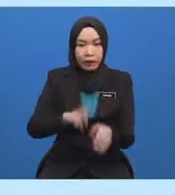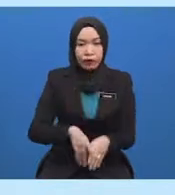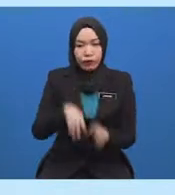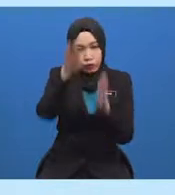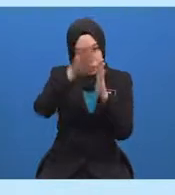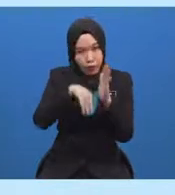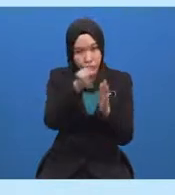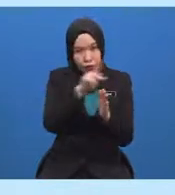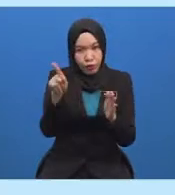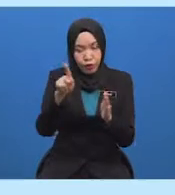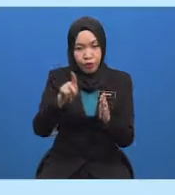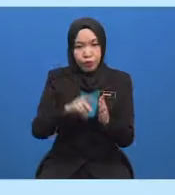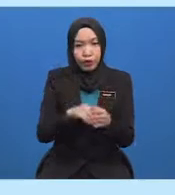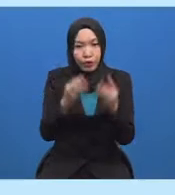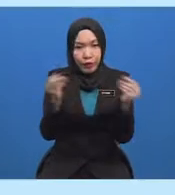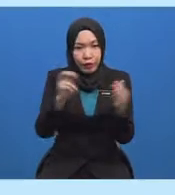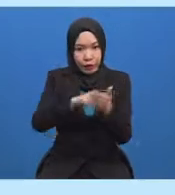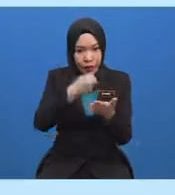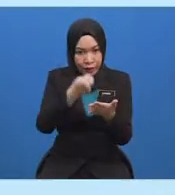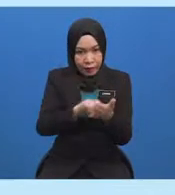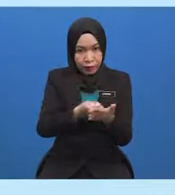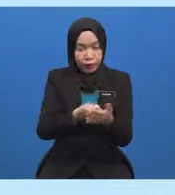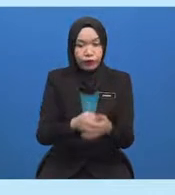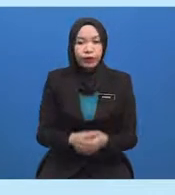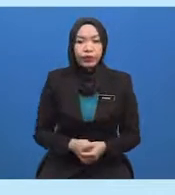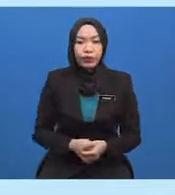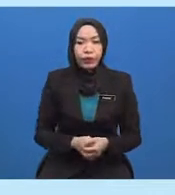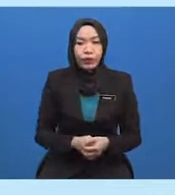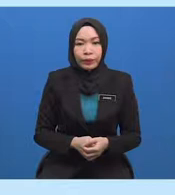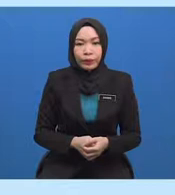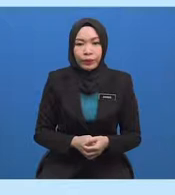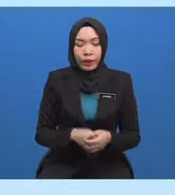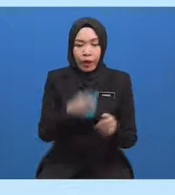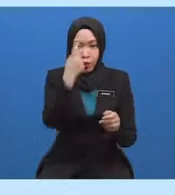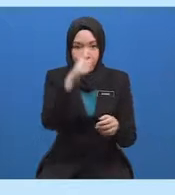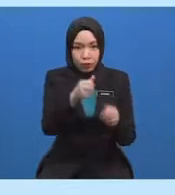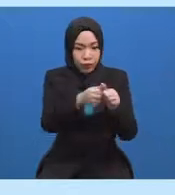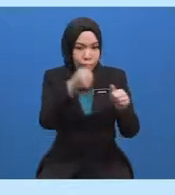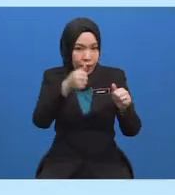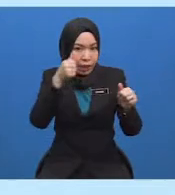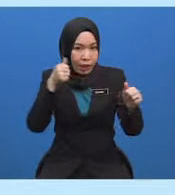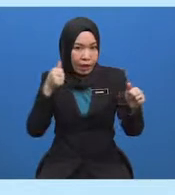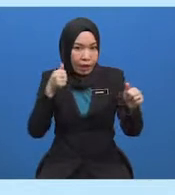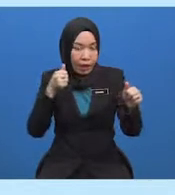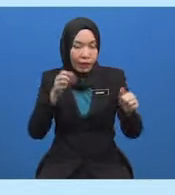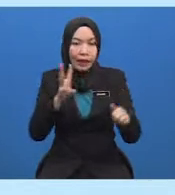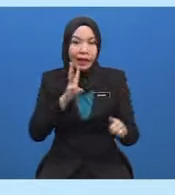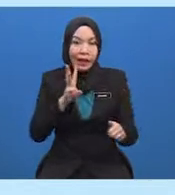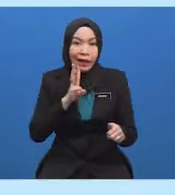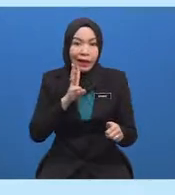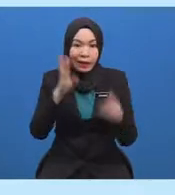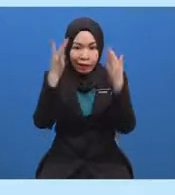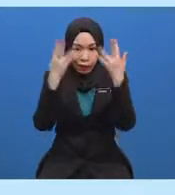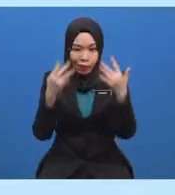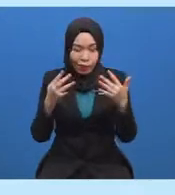tumbuhan sungkupan plastik akan membantu mengelakkan kemasukan air hujan ke dalam